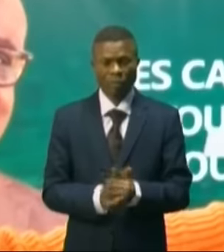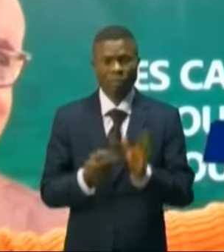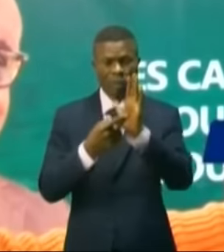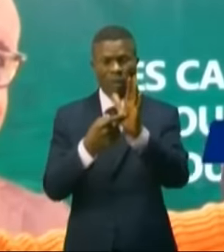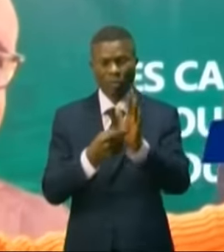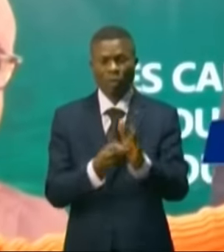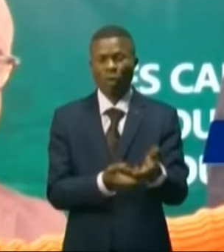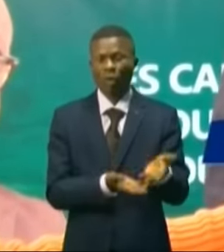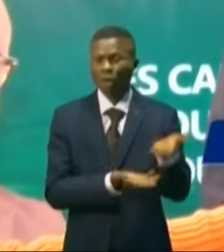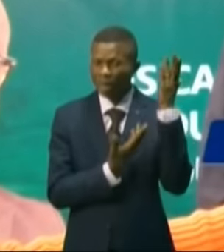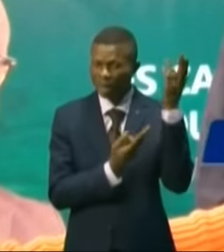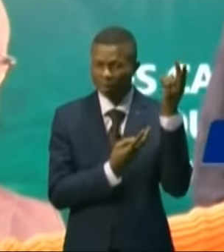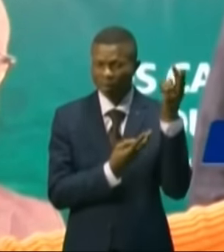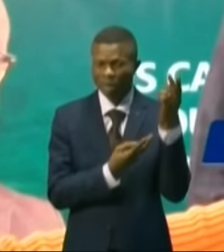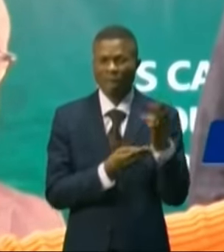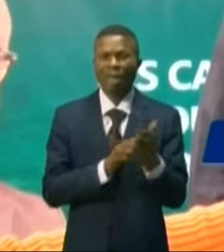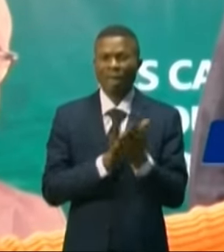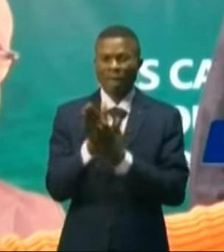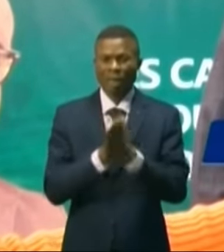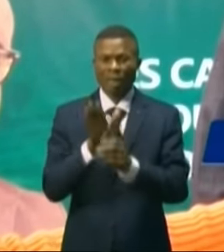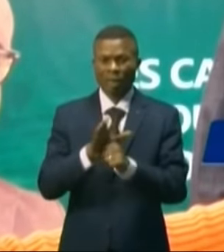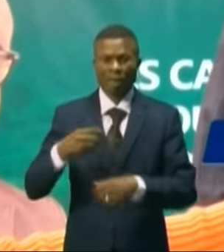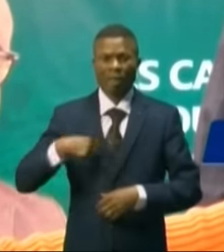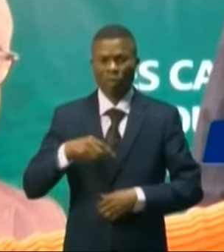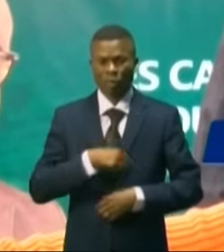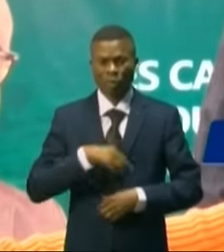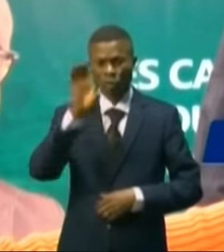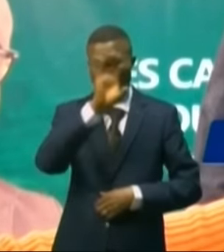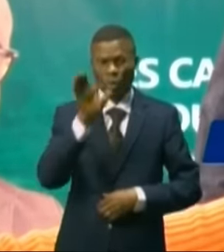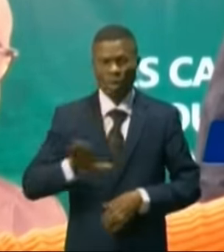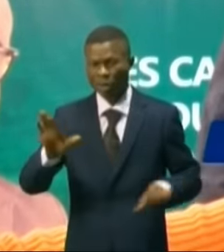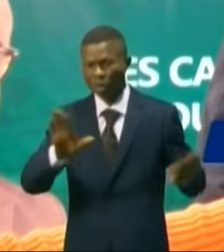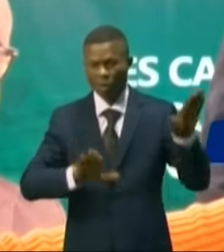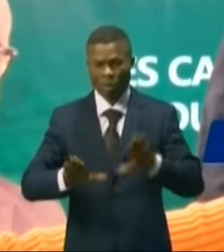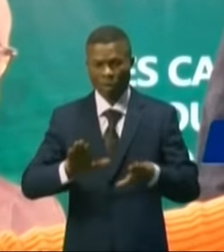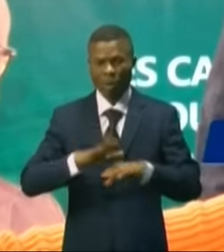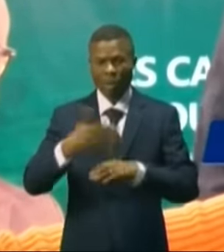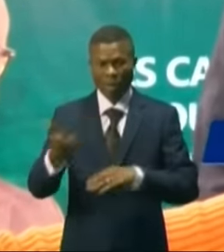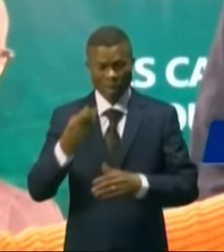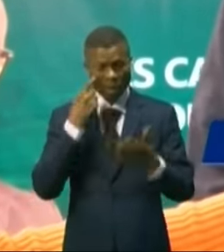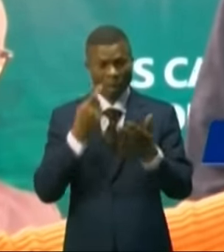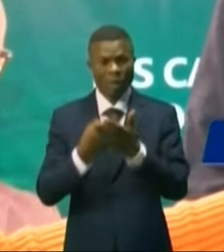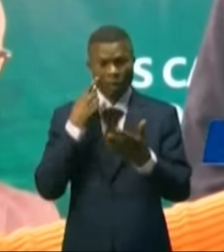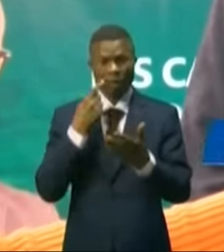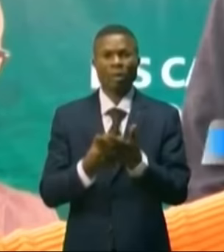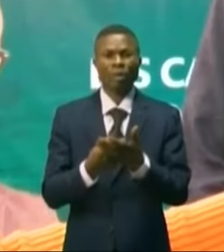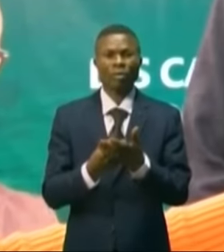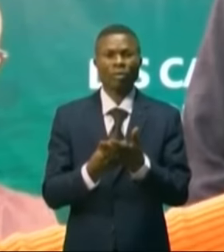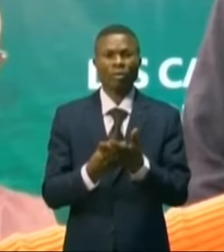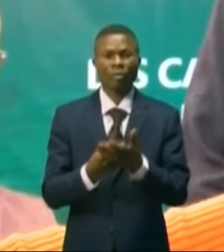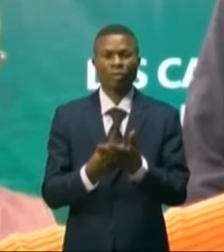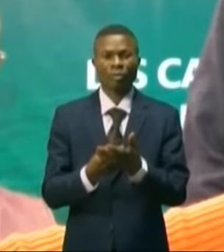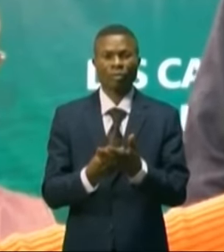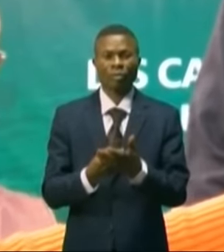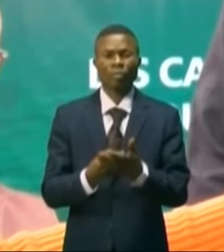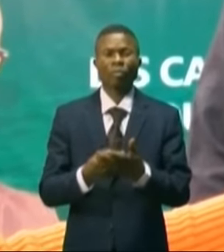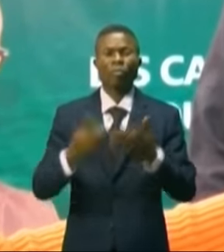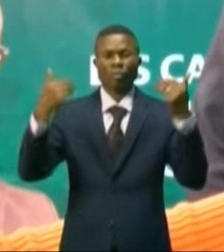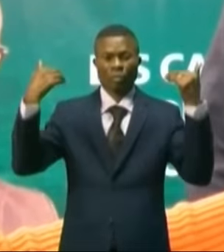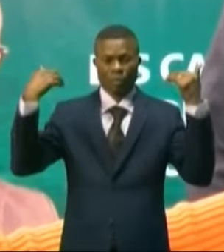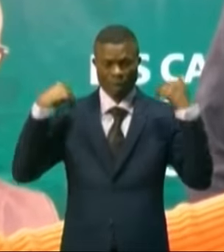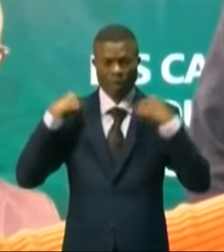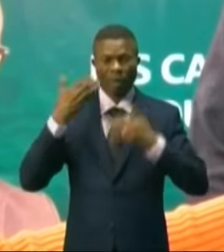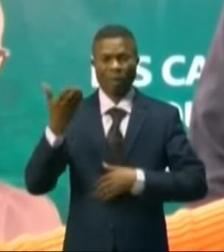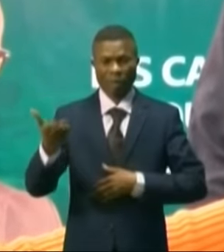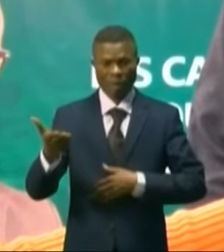considération pour nous, les dirigeants du site touristique de Lantélé, après avoir constaté que la tutelle du tourisme